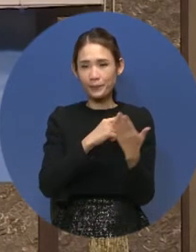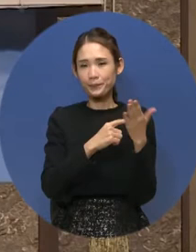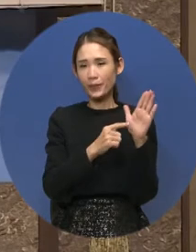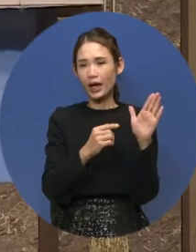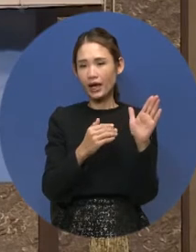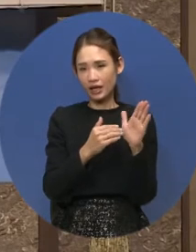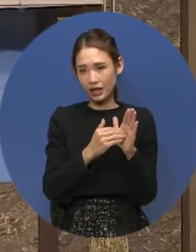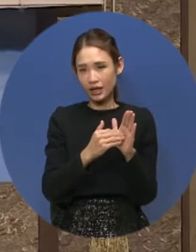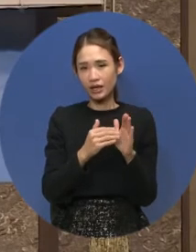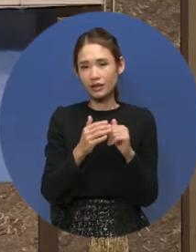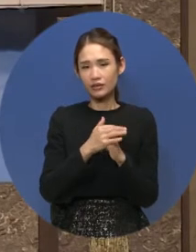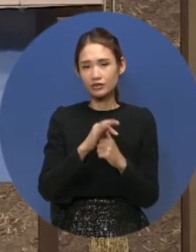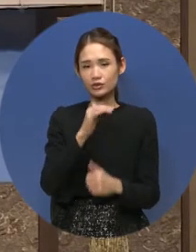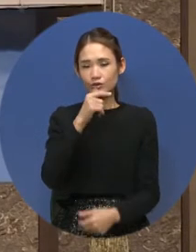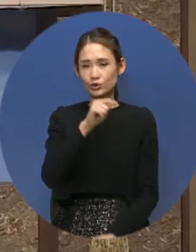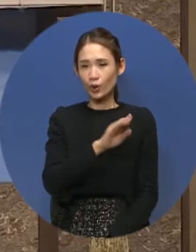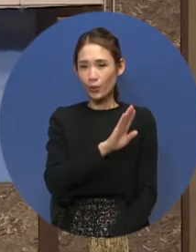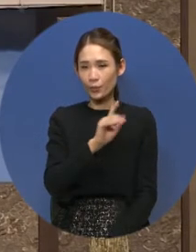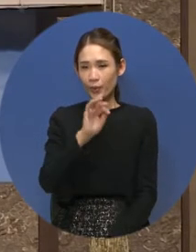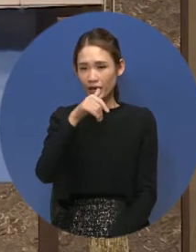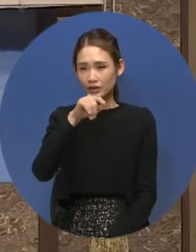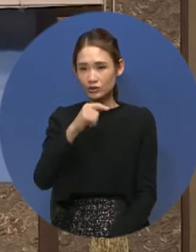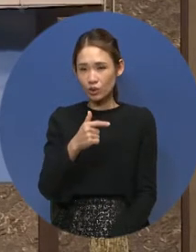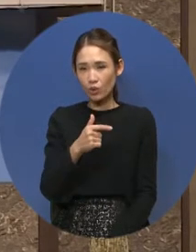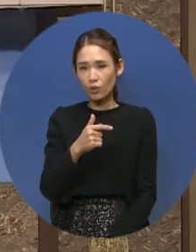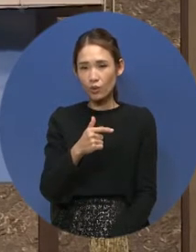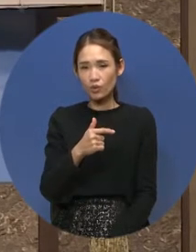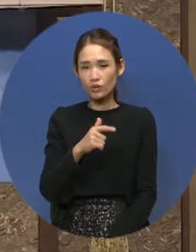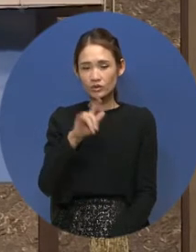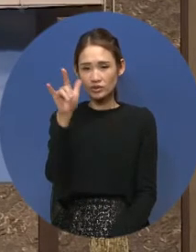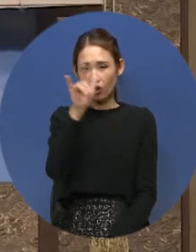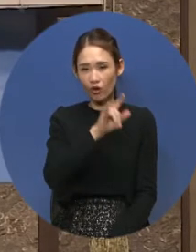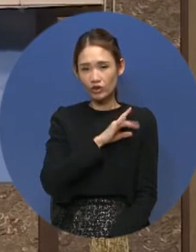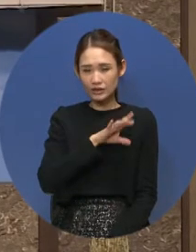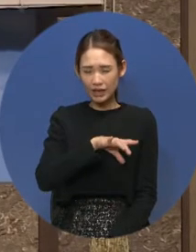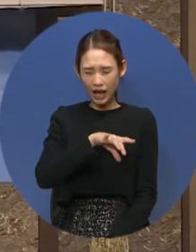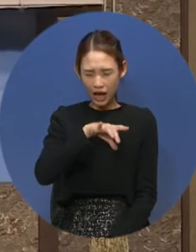이제 쪽방촌 같은 경우는 전국 최초의